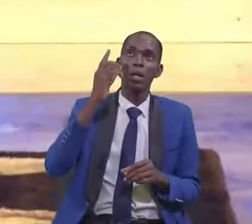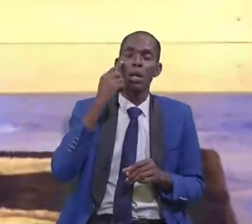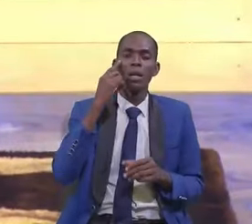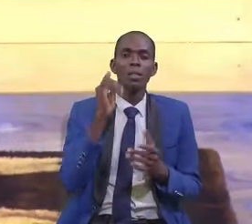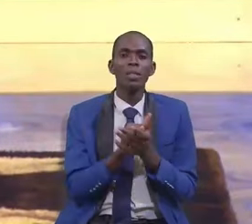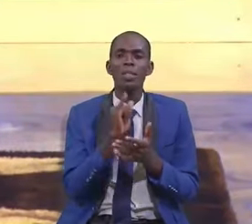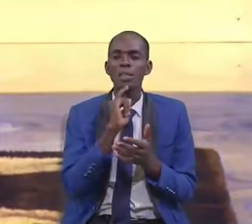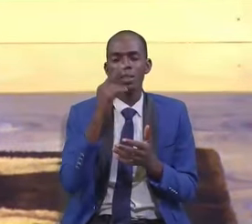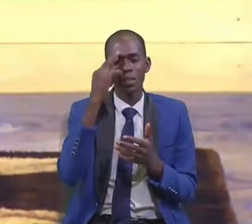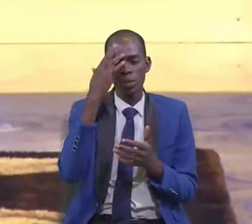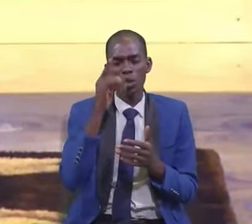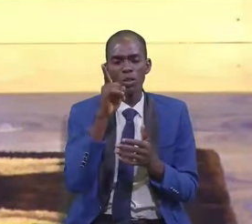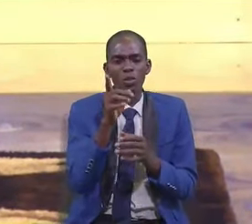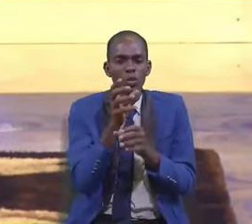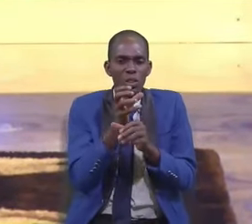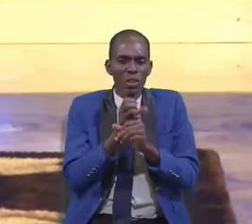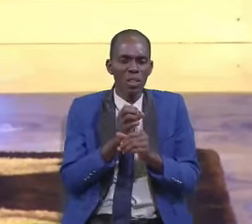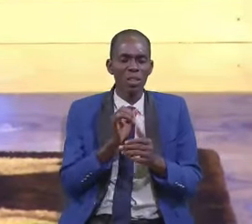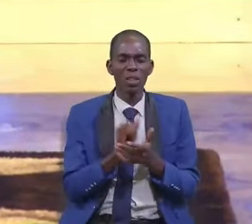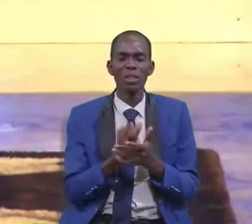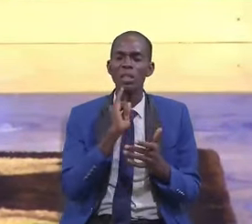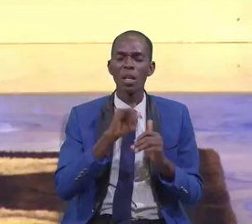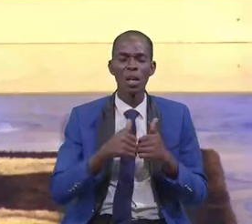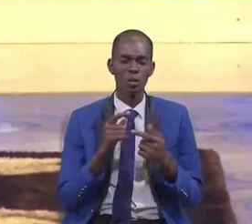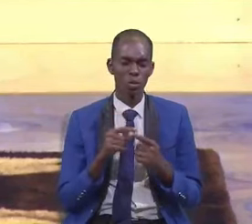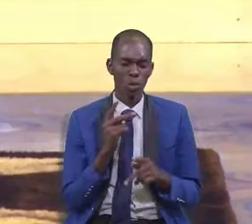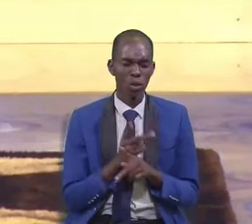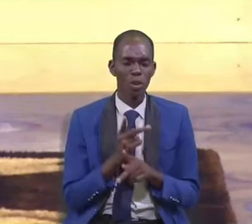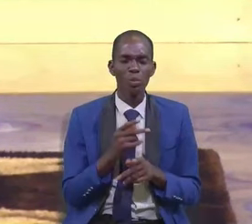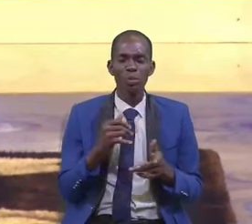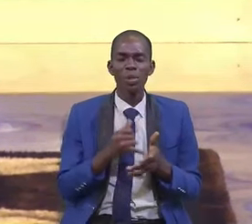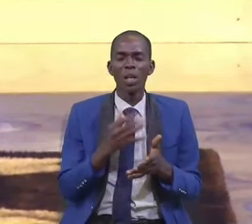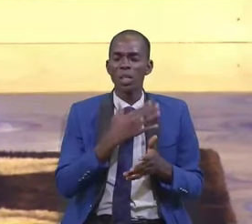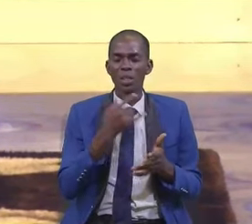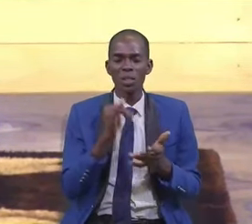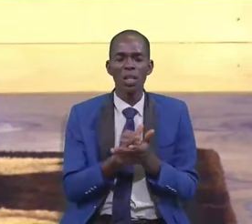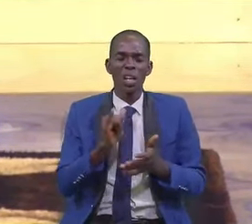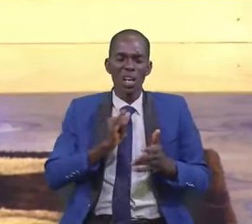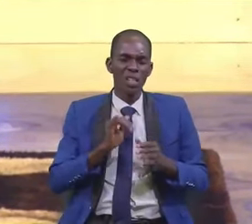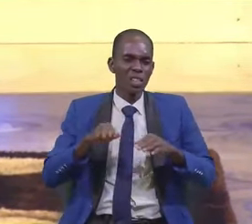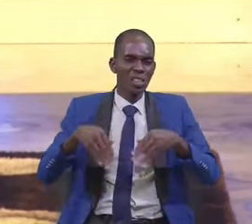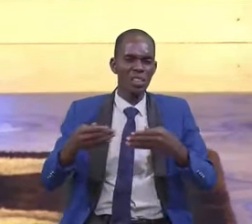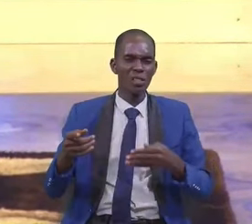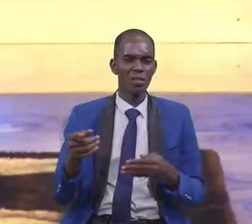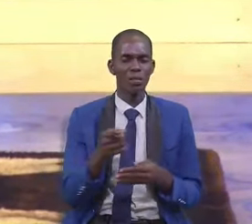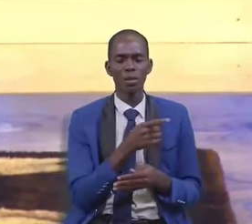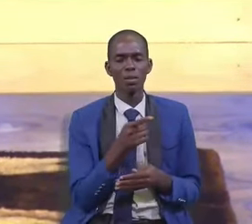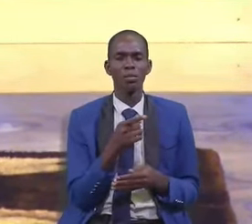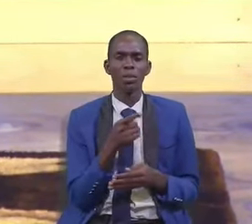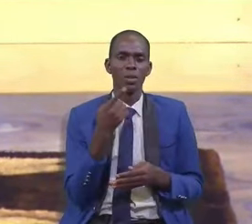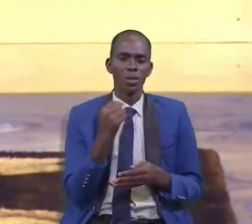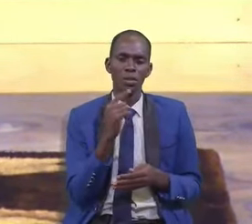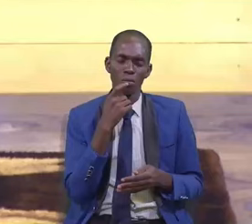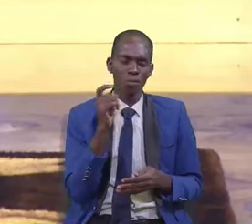c'est ainsi que vous allez le garder. Et dit, si tu prêtes l'oreille à ses commandements et si tu observes toutes ses lois, je ne